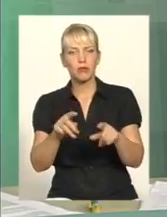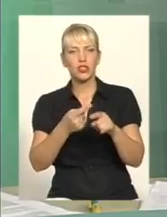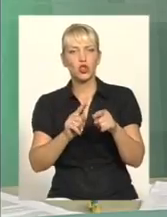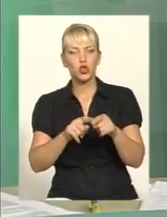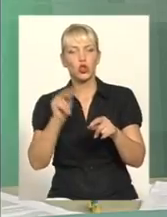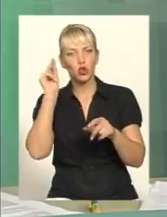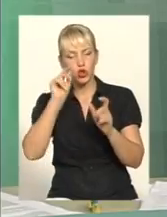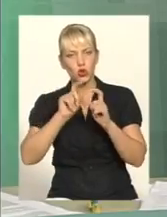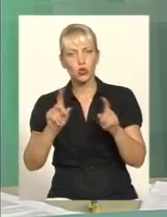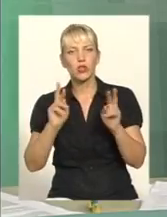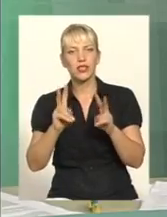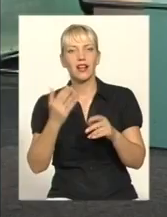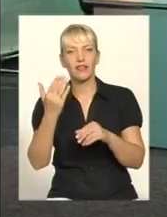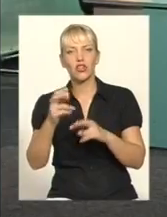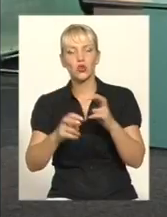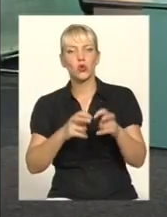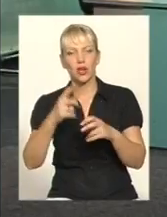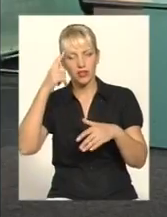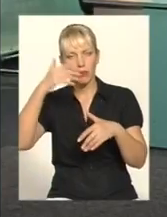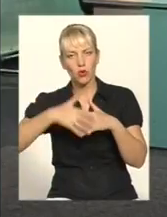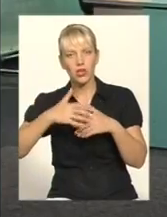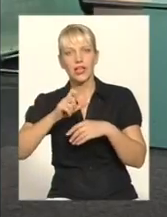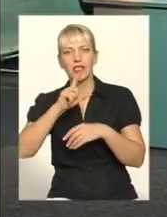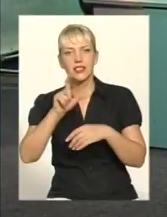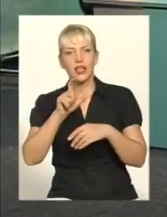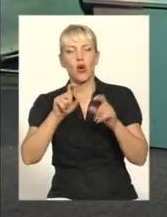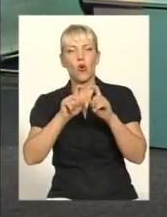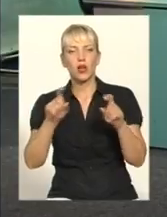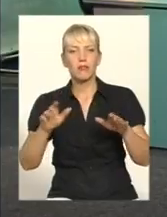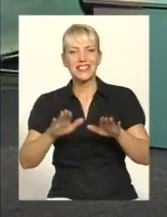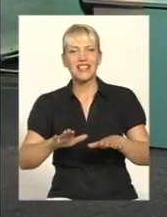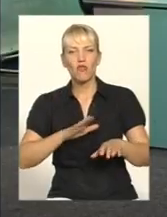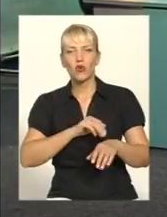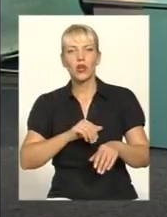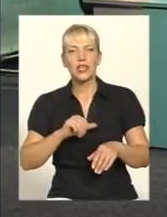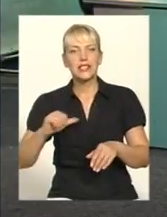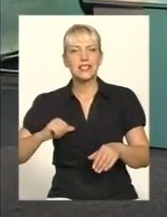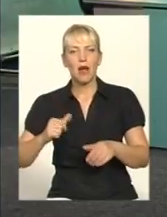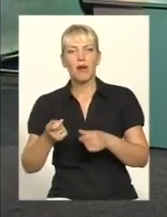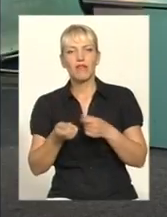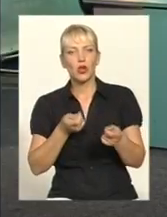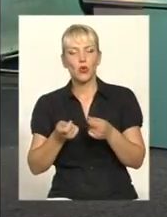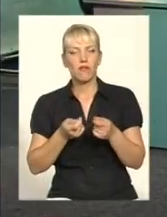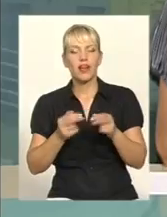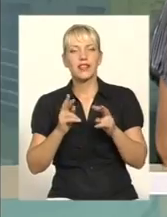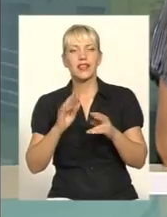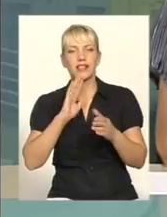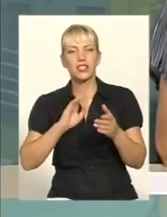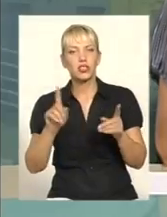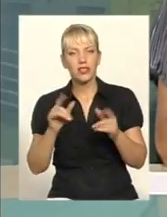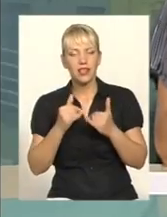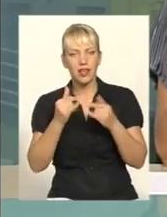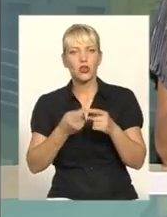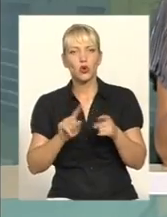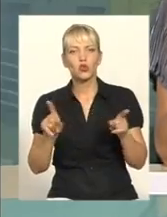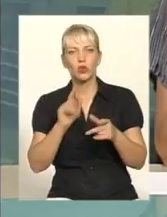як шукаєте порозуміння з органами місцевого самоврядування, аби І якість освіти,